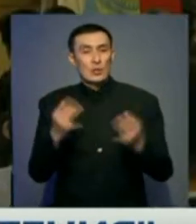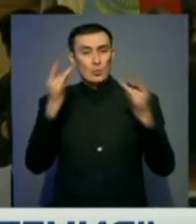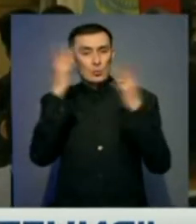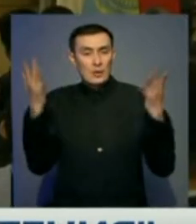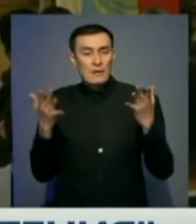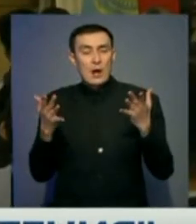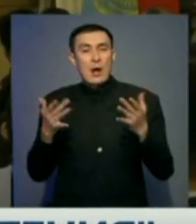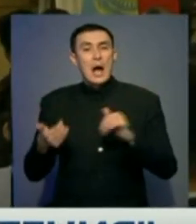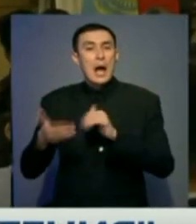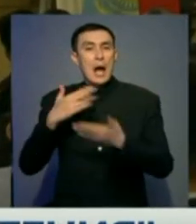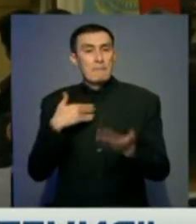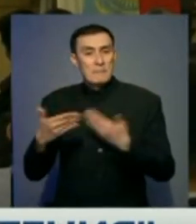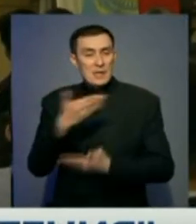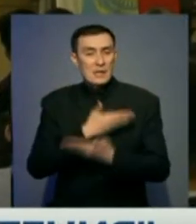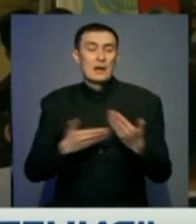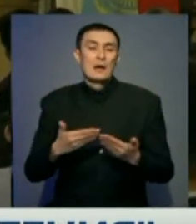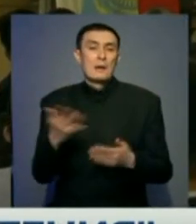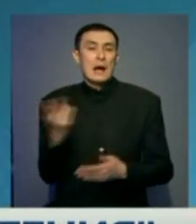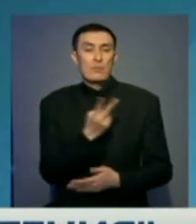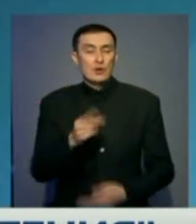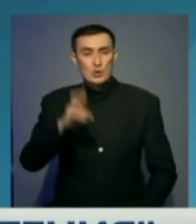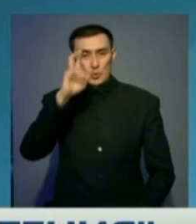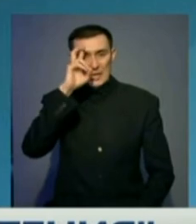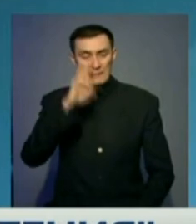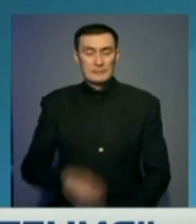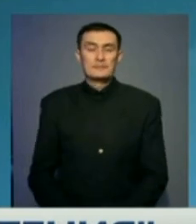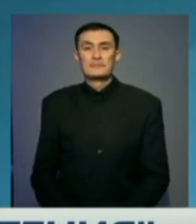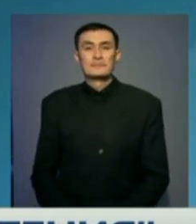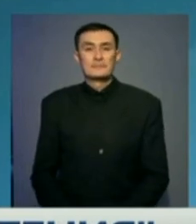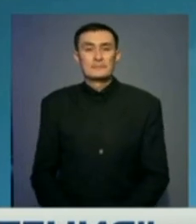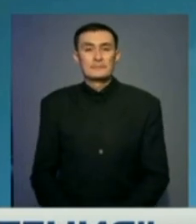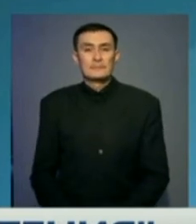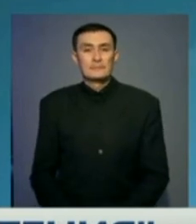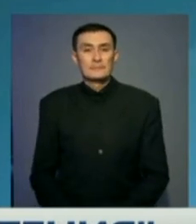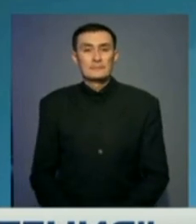обмена между странами. Айдана Карибжанова, Нурбек Бекен, Жан Сюй, Хабар 24, Пекин.